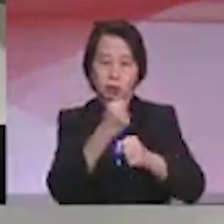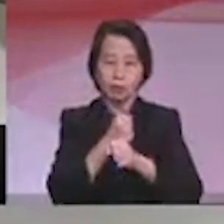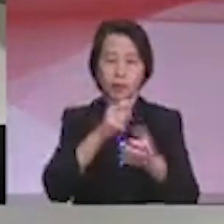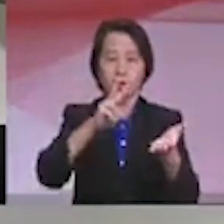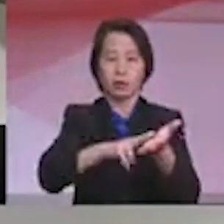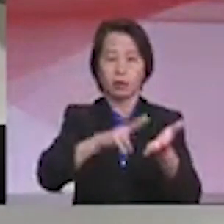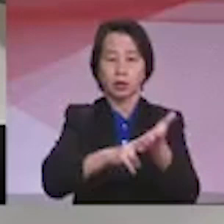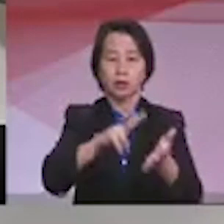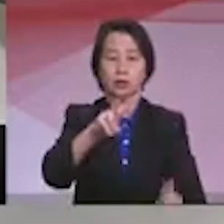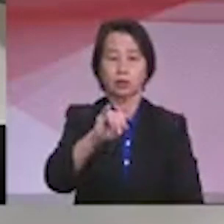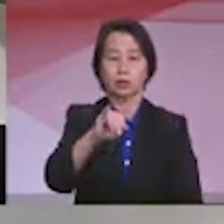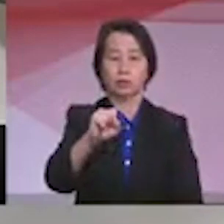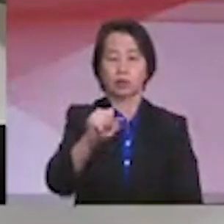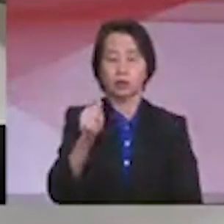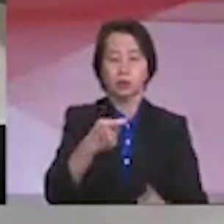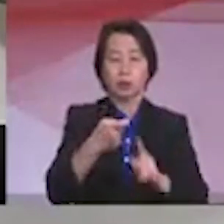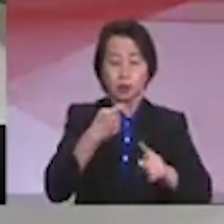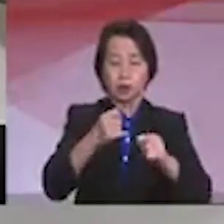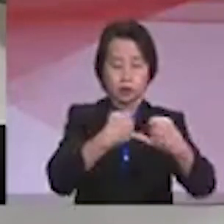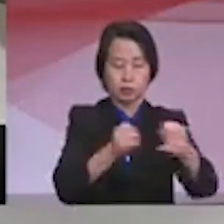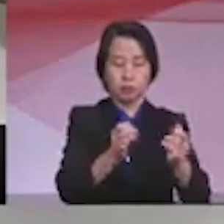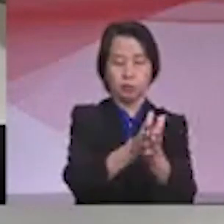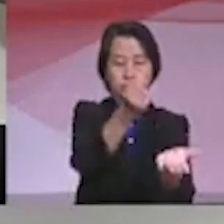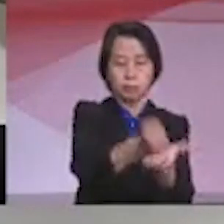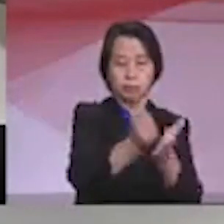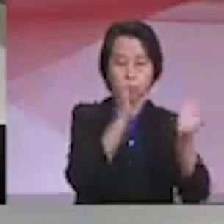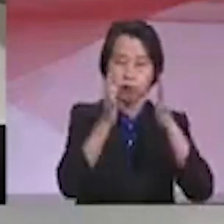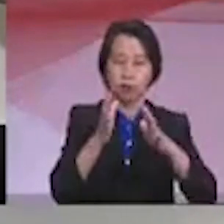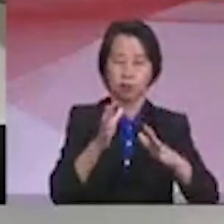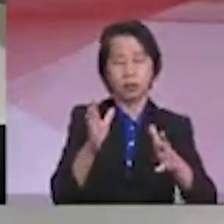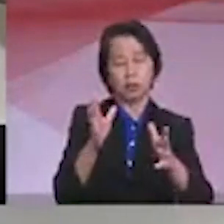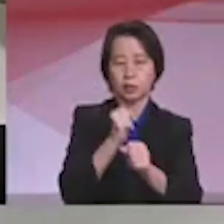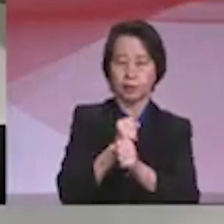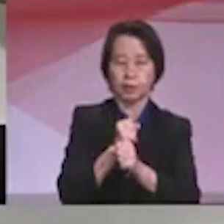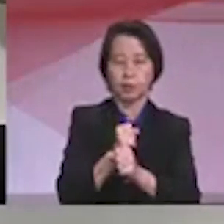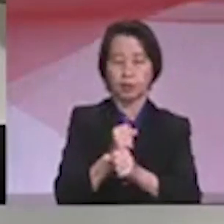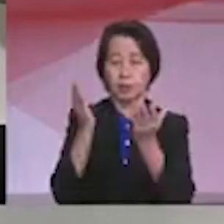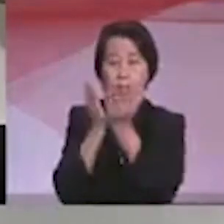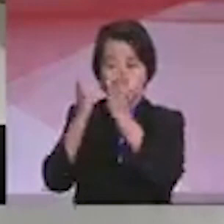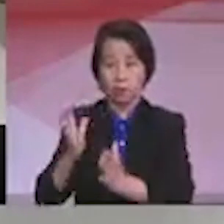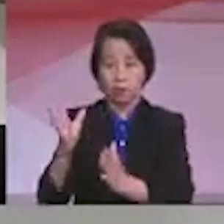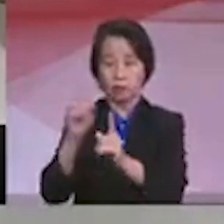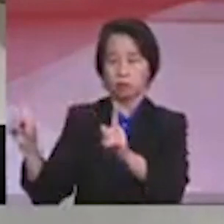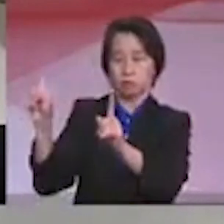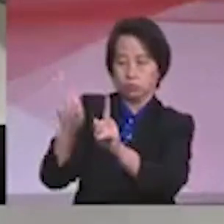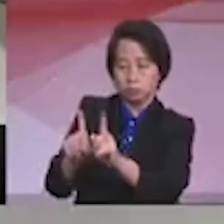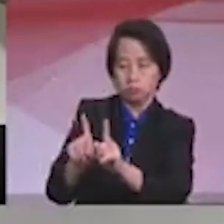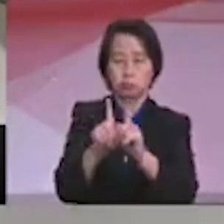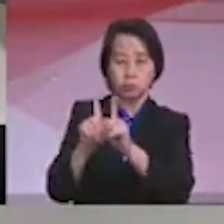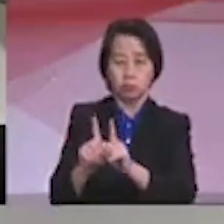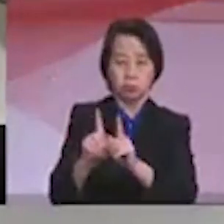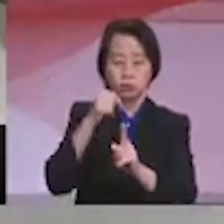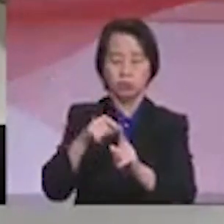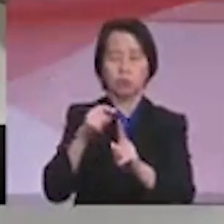visa daripada Jabatan Immigration Malaysia. Jadi pelajar dan pengiring, pengiring dibenarkan kerana